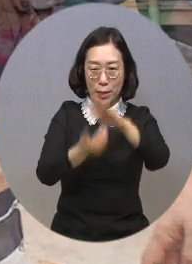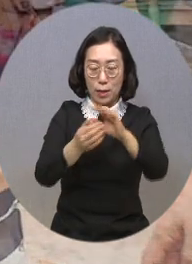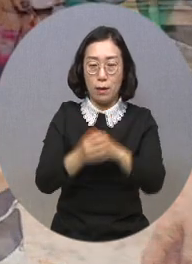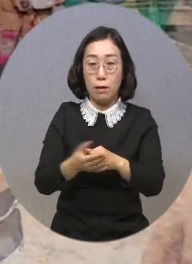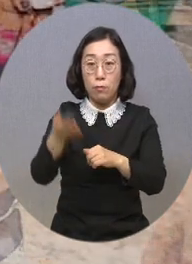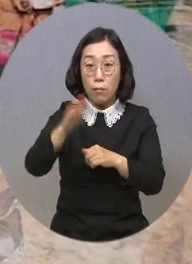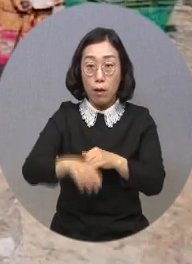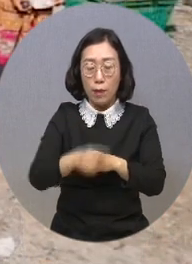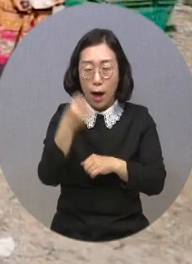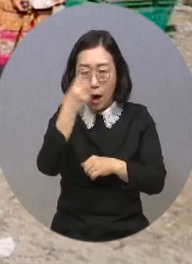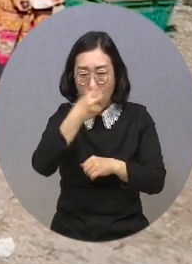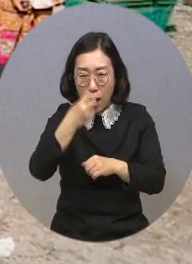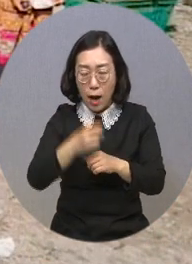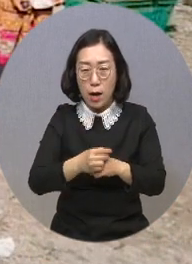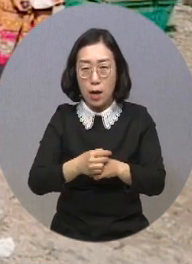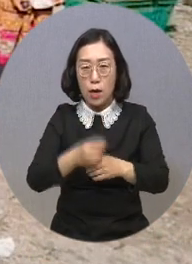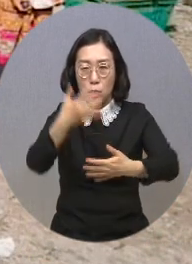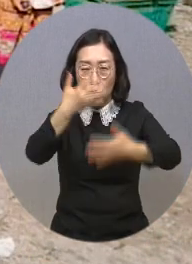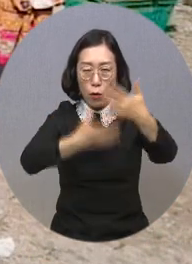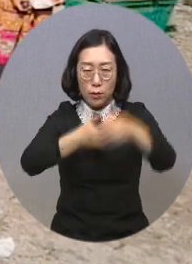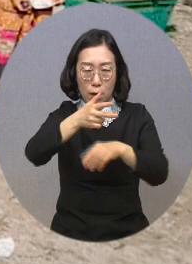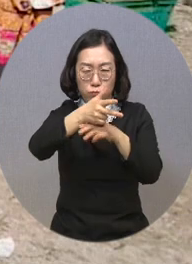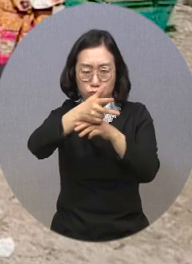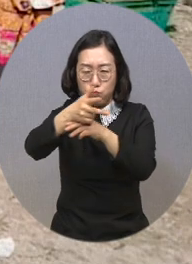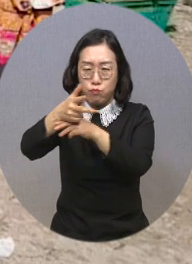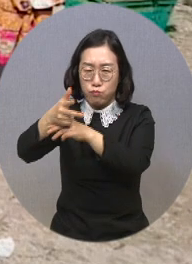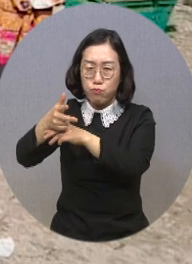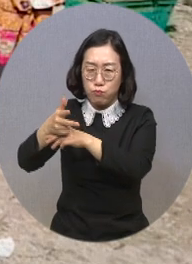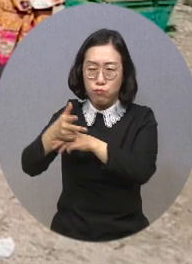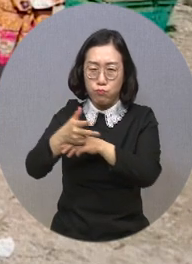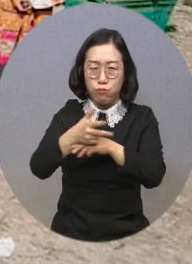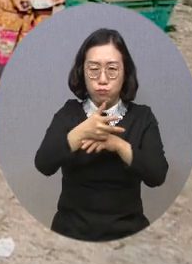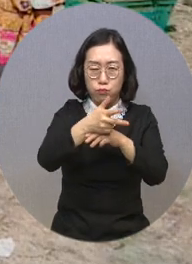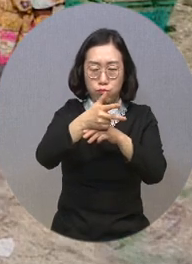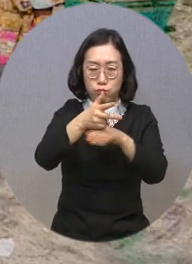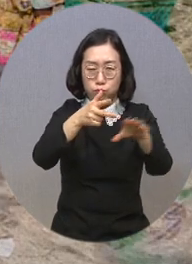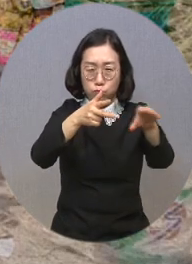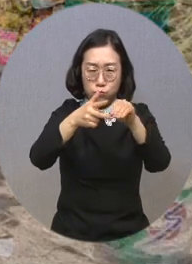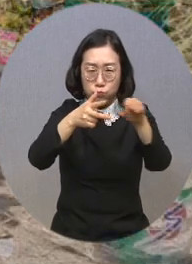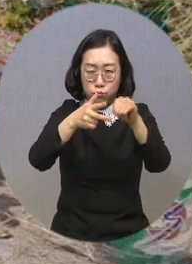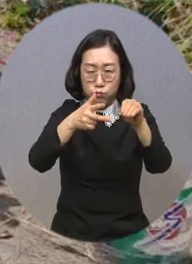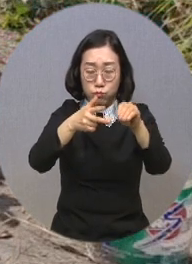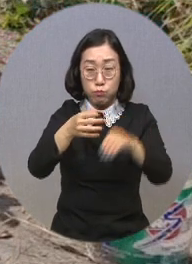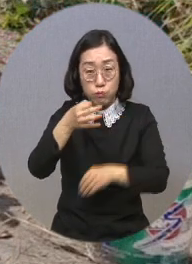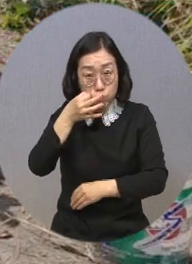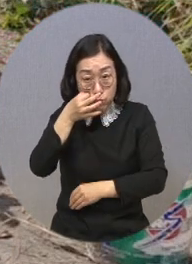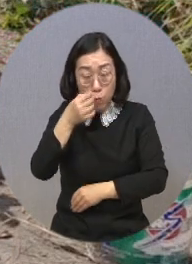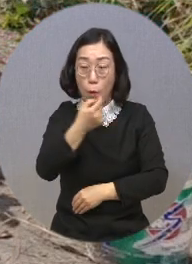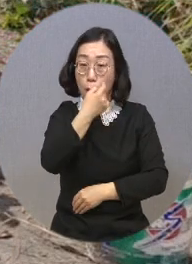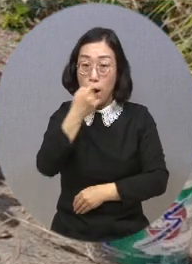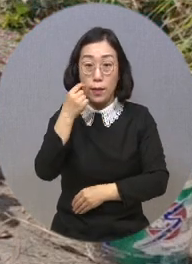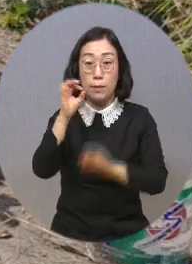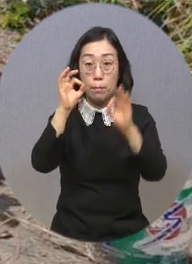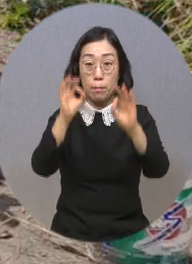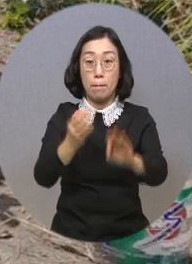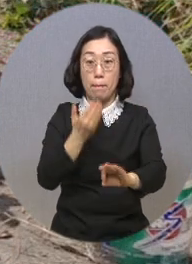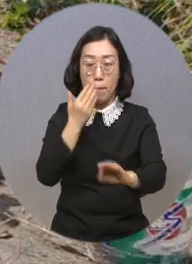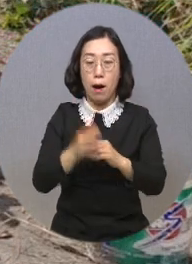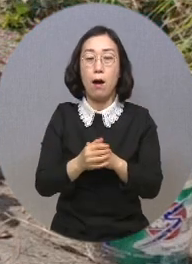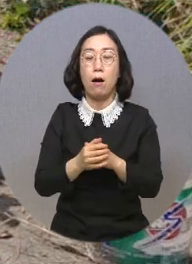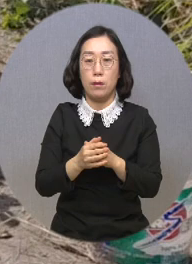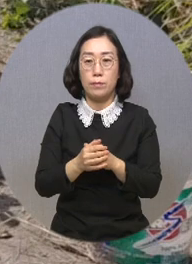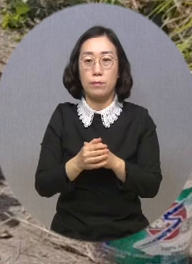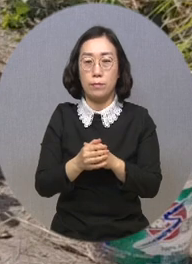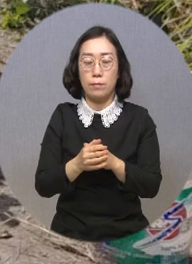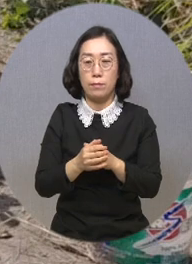않고요. 영상으로 실시간으로 제가 그 현장에 그 물, 우물 현장을 내가 확인할 수 있기 때문에. 아, 너무 지금도